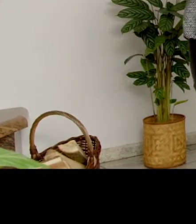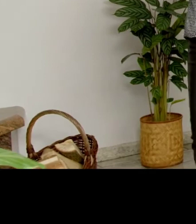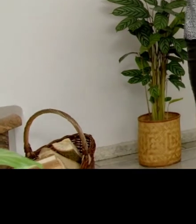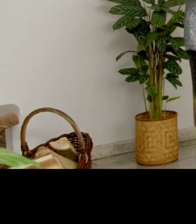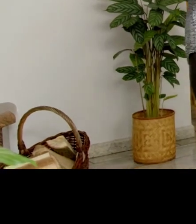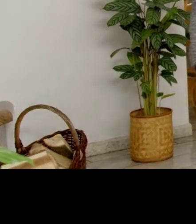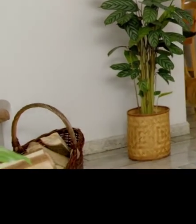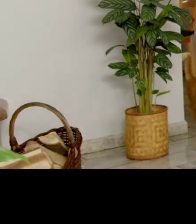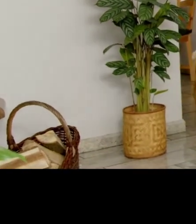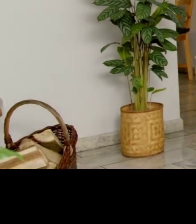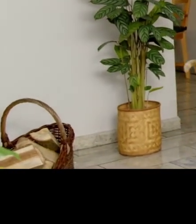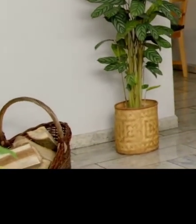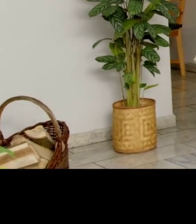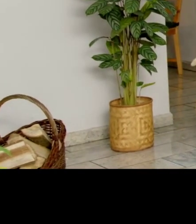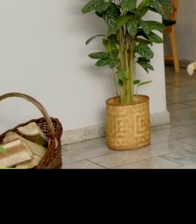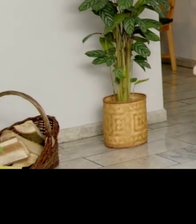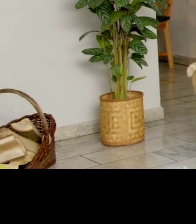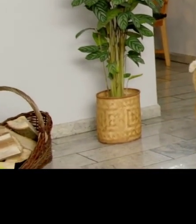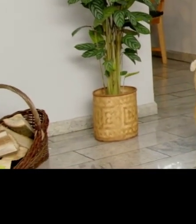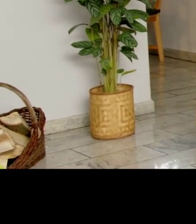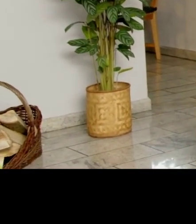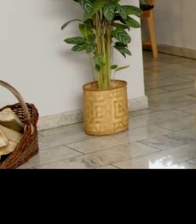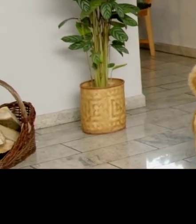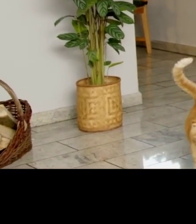And if I start to lose myself,